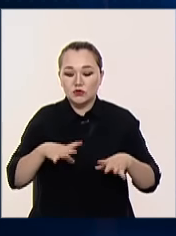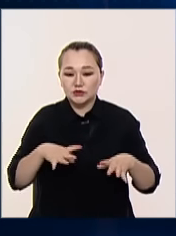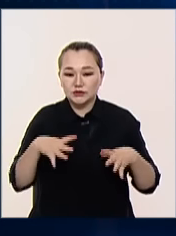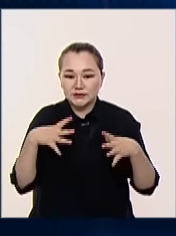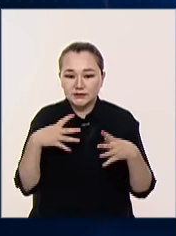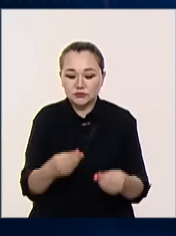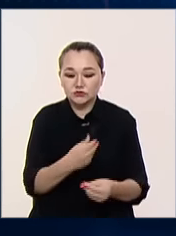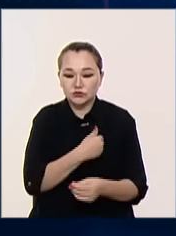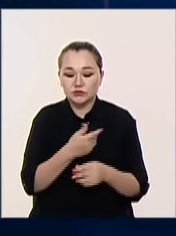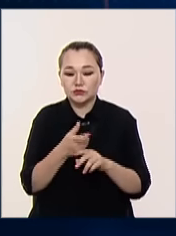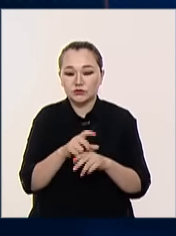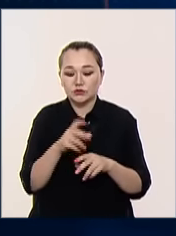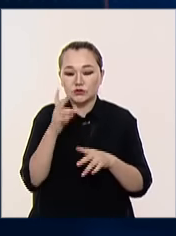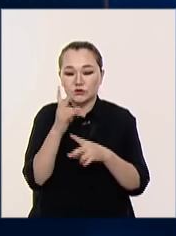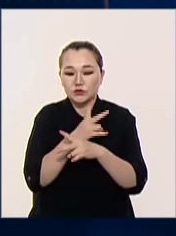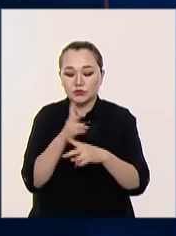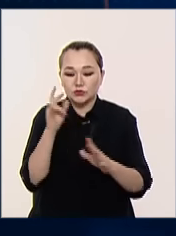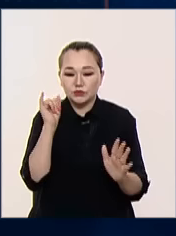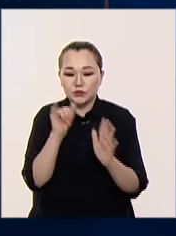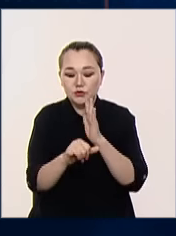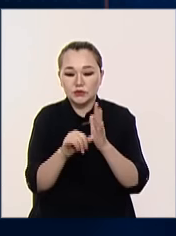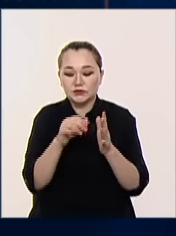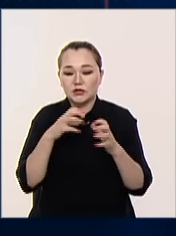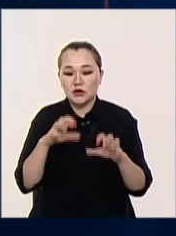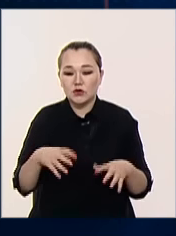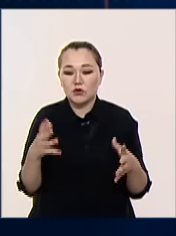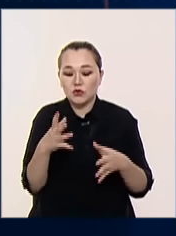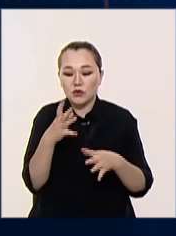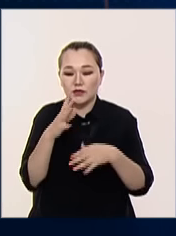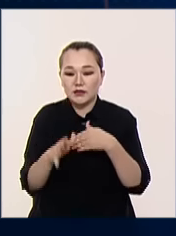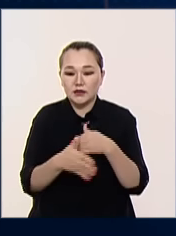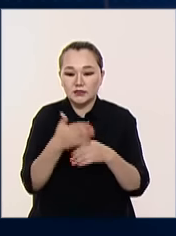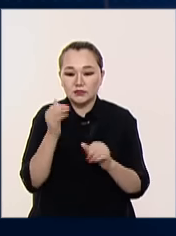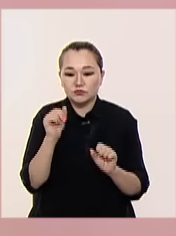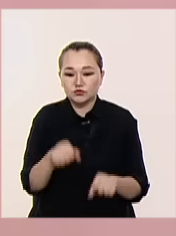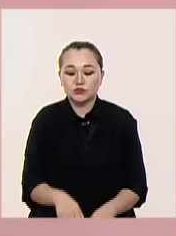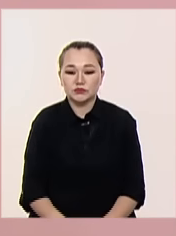отбасына түн жамылып келгендер заң алдында кандай жоопко тартылуу мүмкүн?